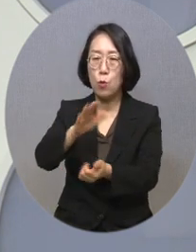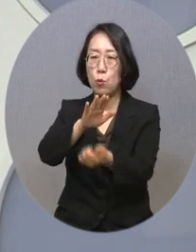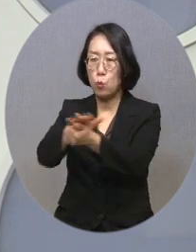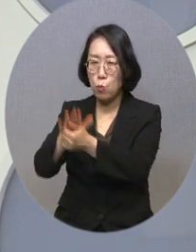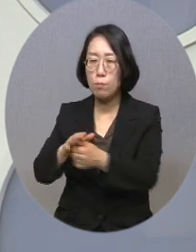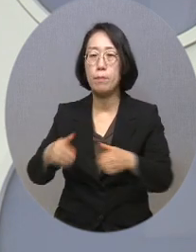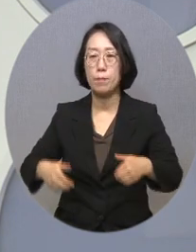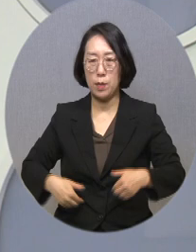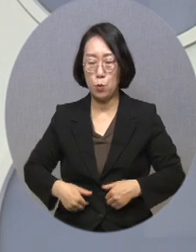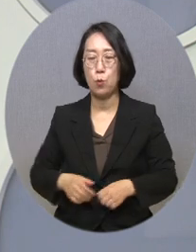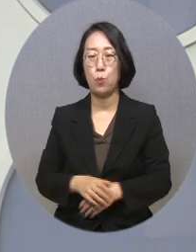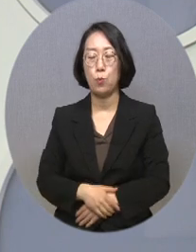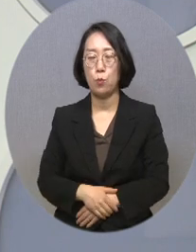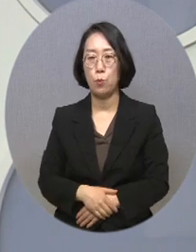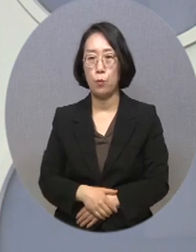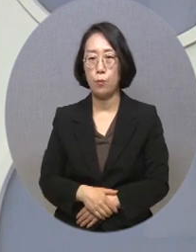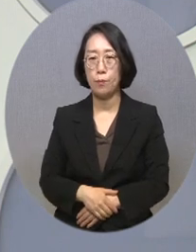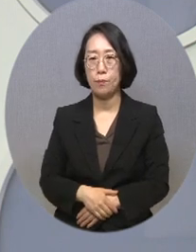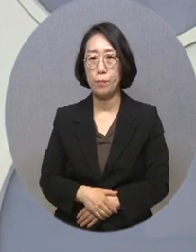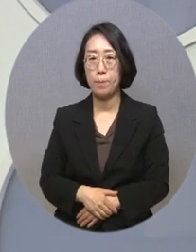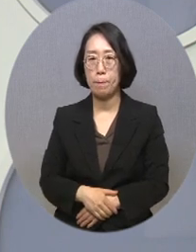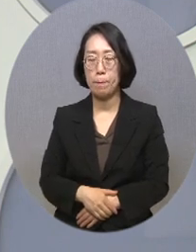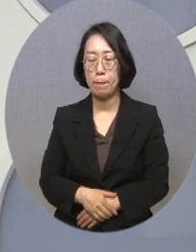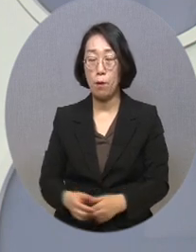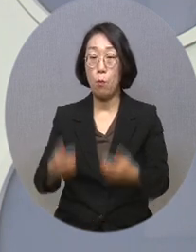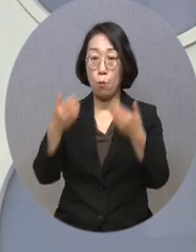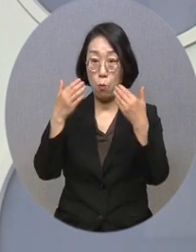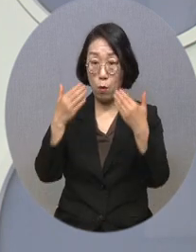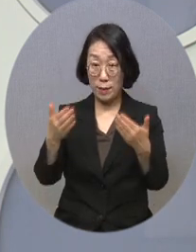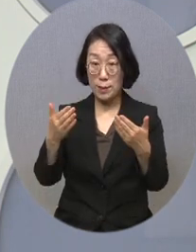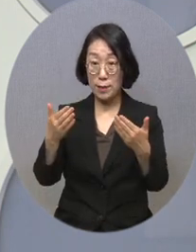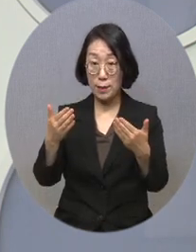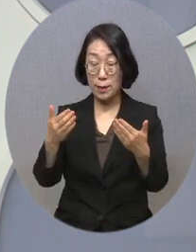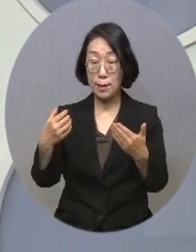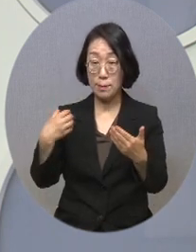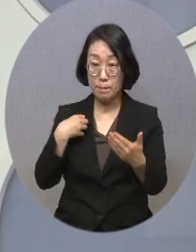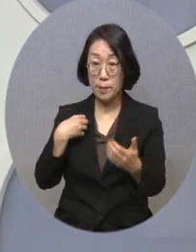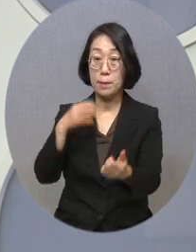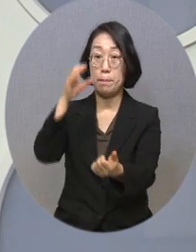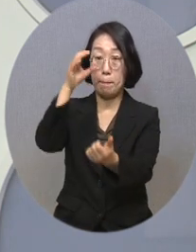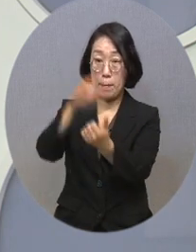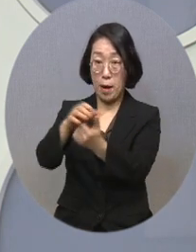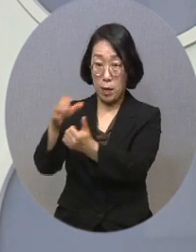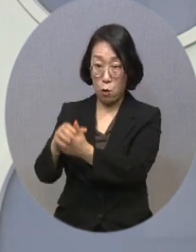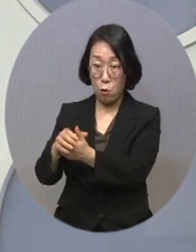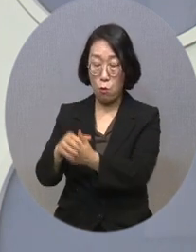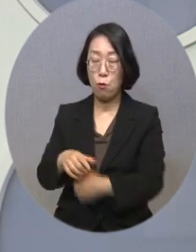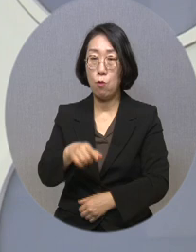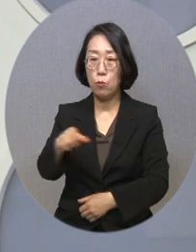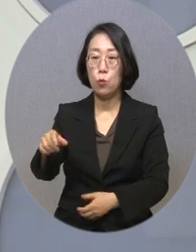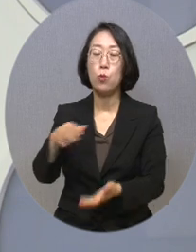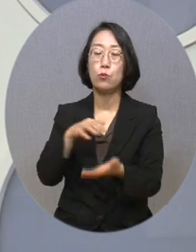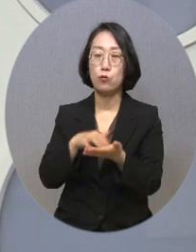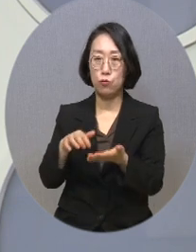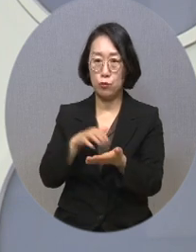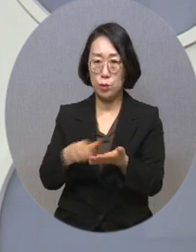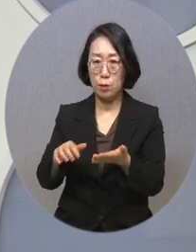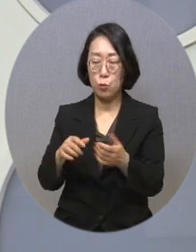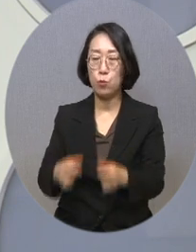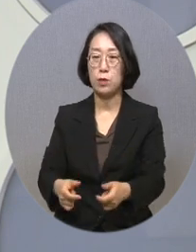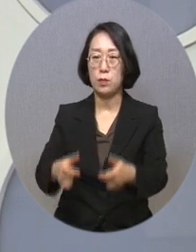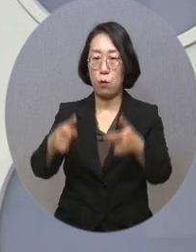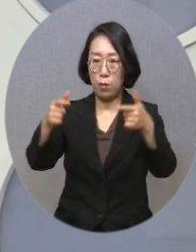하는 전문성이 이제 확실히 이제 부여가 됐고 또 하나는 세무사의 숫자도